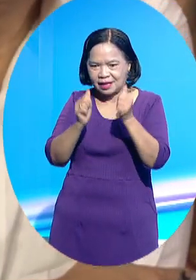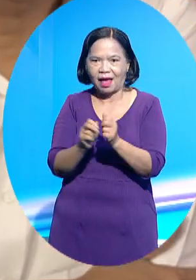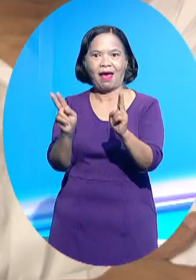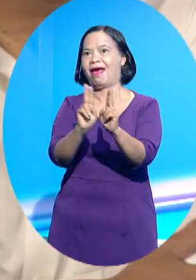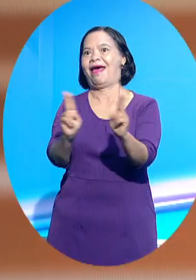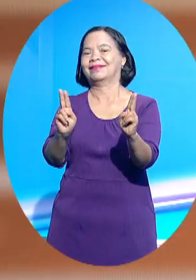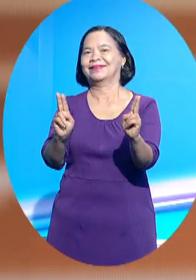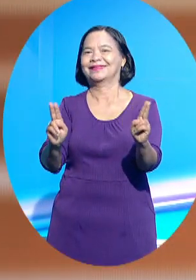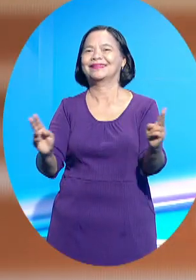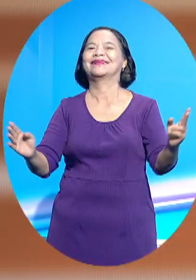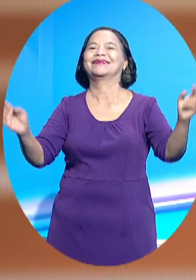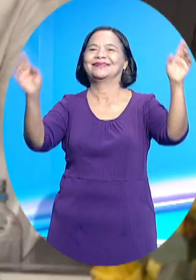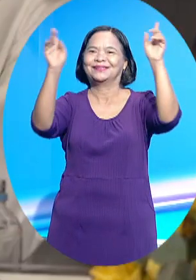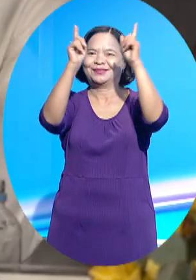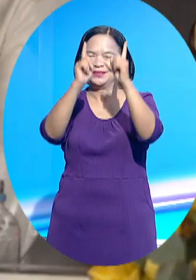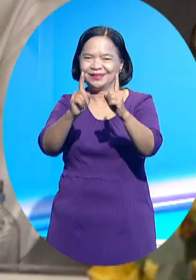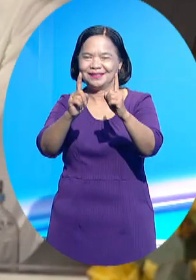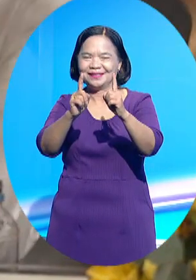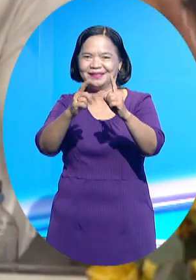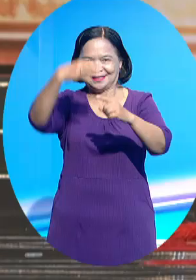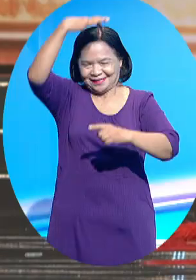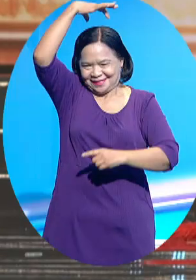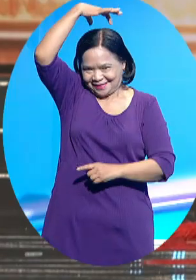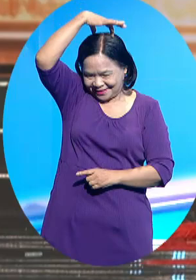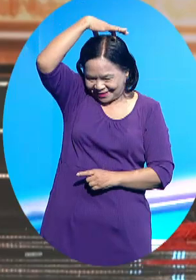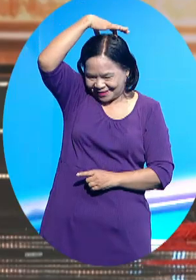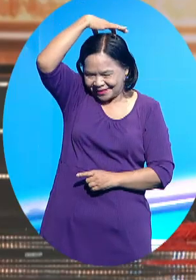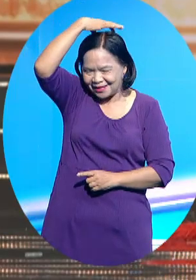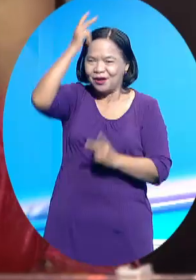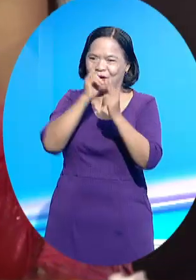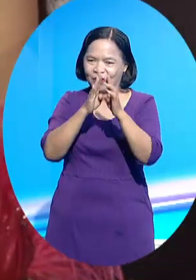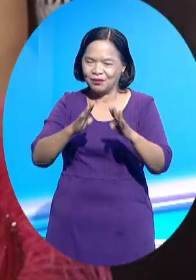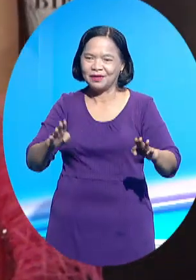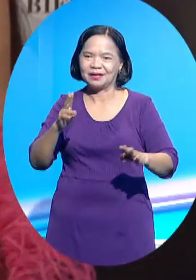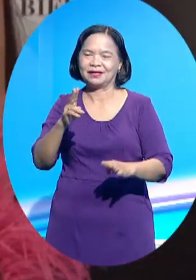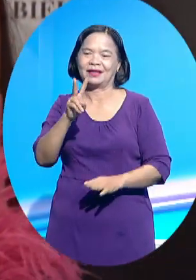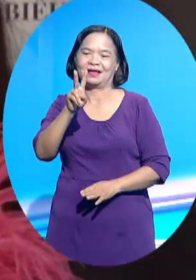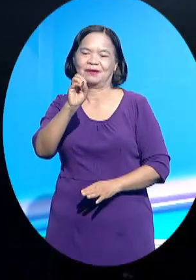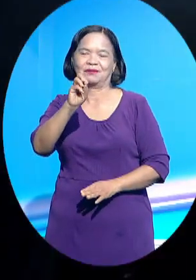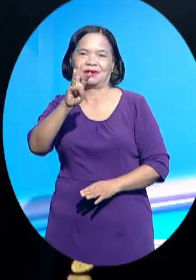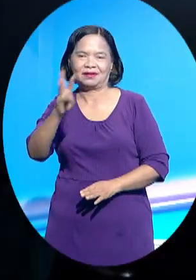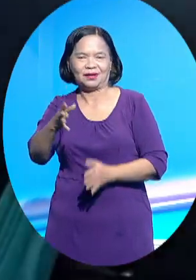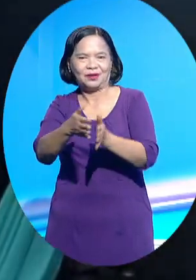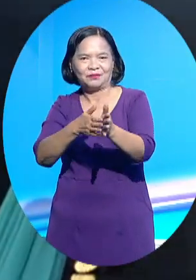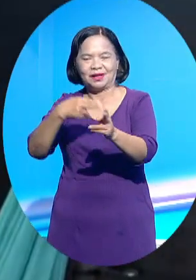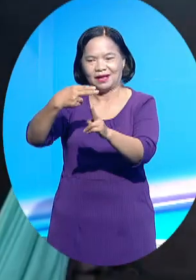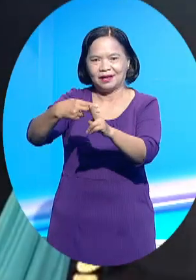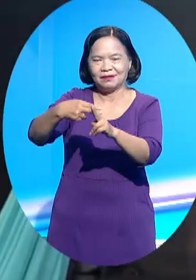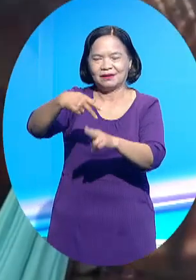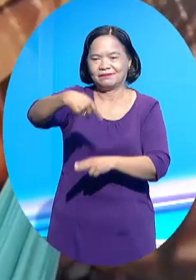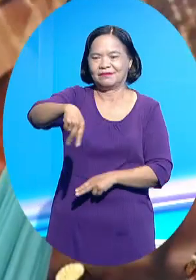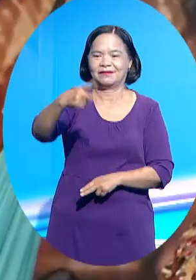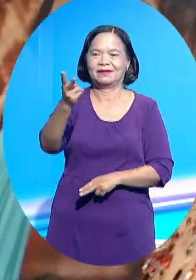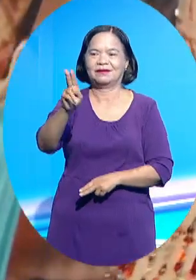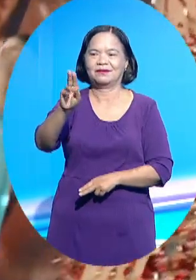đêm chung kết chiếc vương miện danh giá hoa hậu Miss fren Việt Nam Hòa Bình Việt Nam 2023 đã thuộc về thí sinh Lê Hoàng